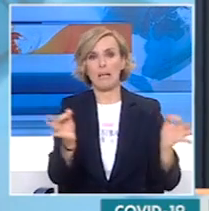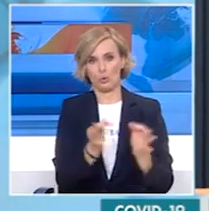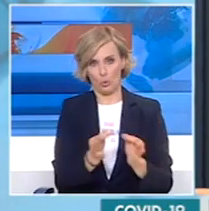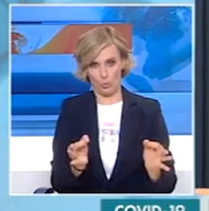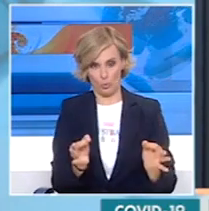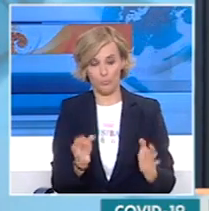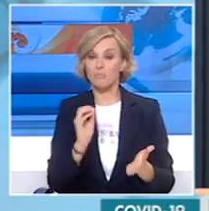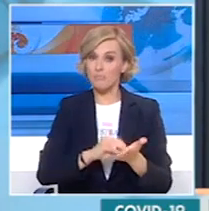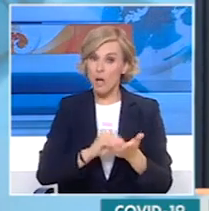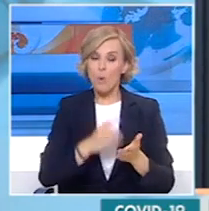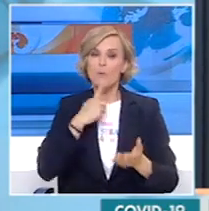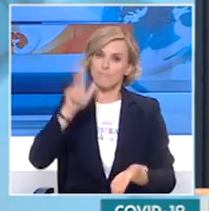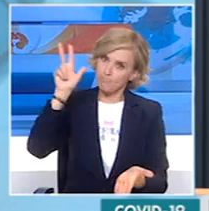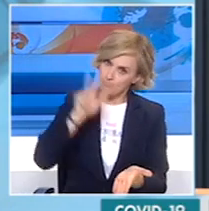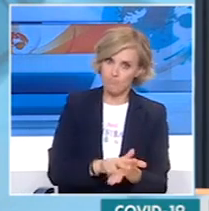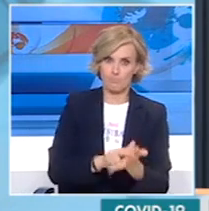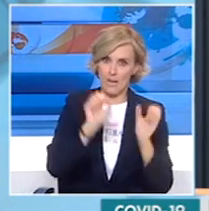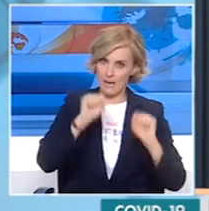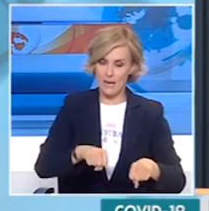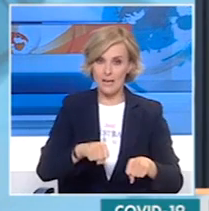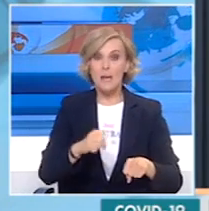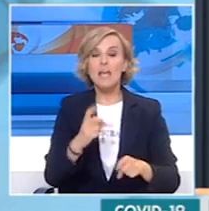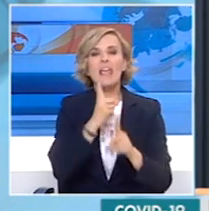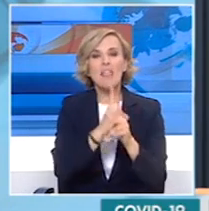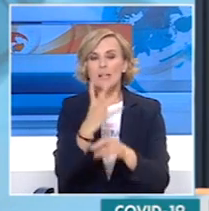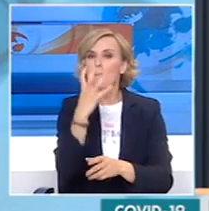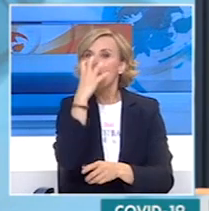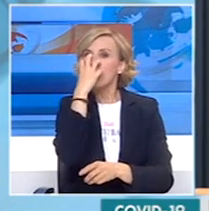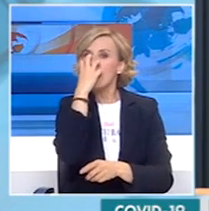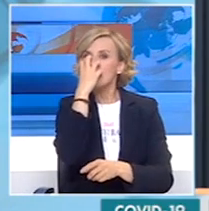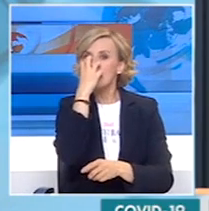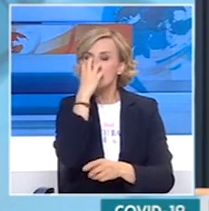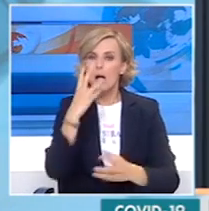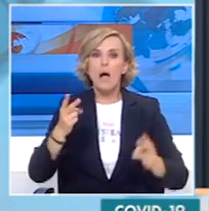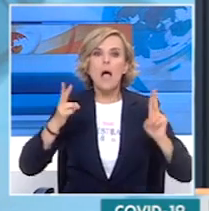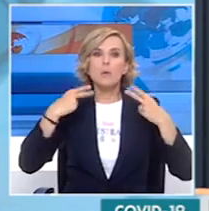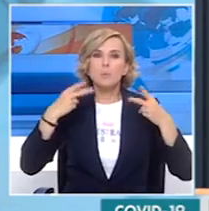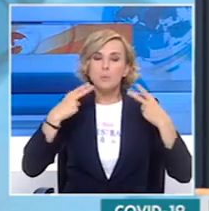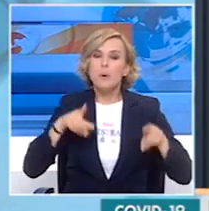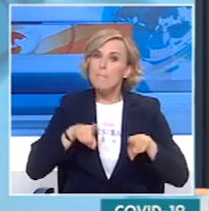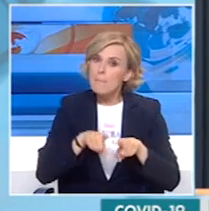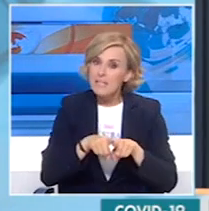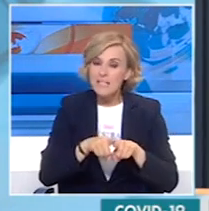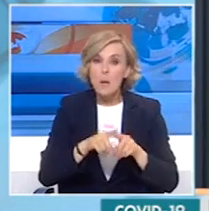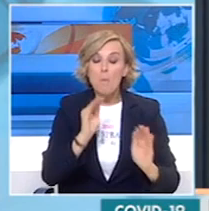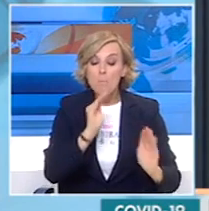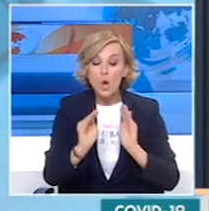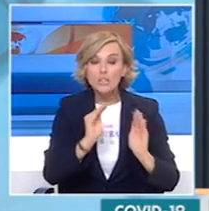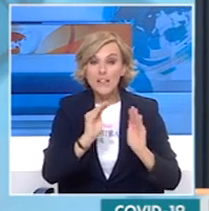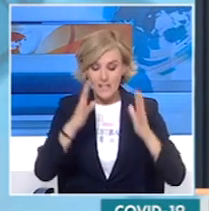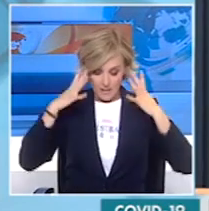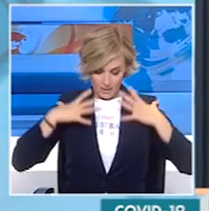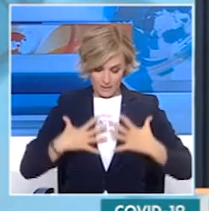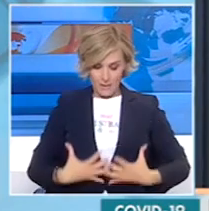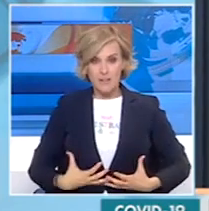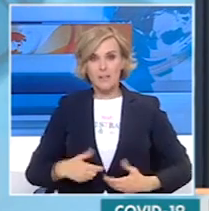μεταξύ άλλων, εγκρίθηκαν μάσκες υψηλής αναπνευστικής προστασίας που πληρούσαν τις προδιαγραφές για τους υγειονομικούς μας. Μέσα στις περιπτώσεις της διασποράς